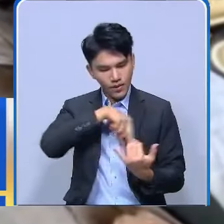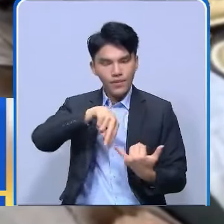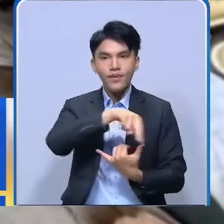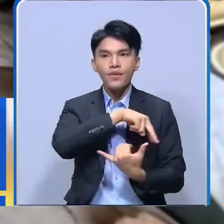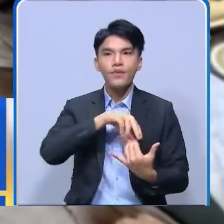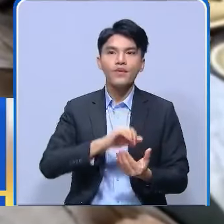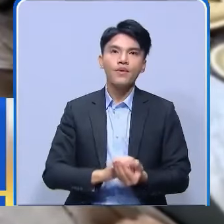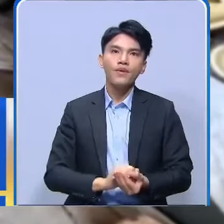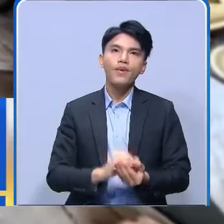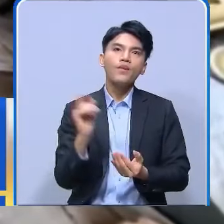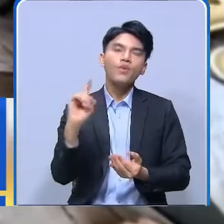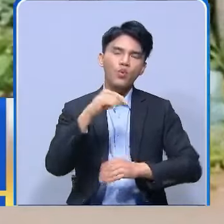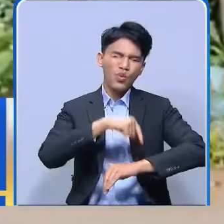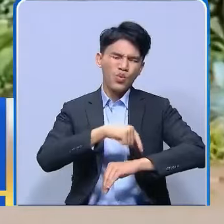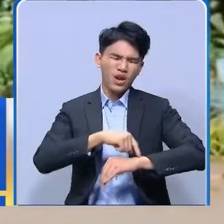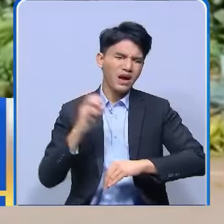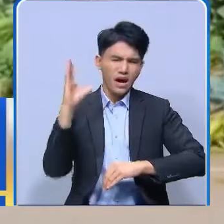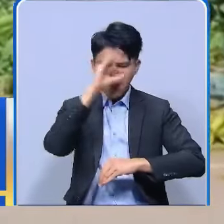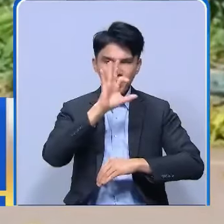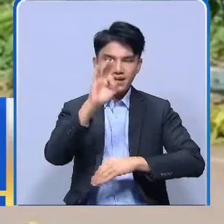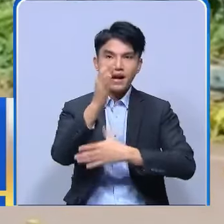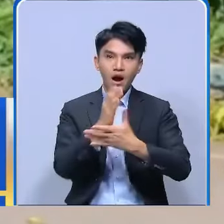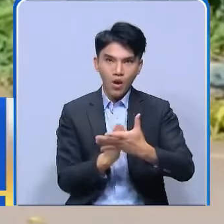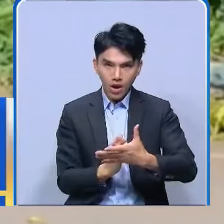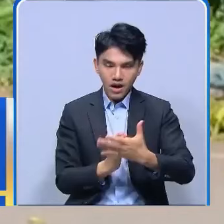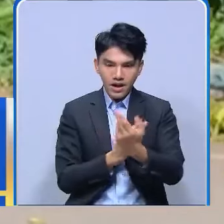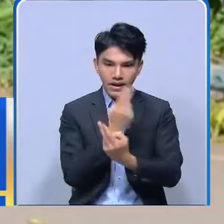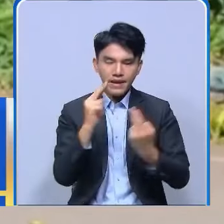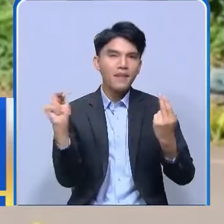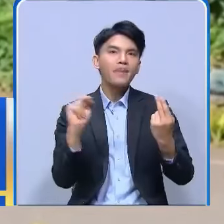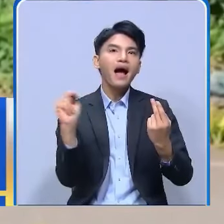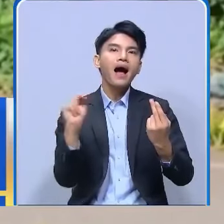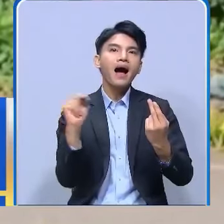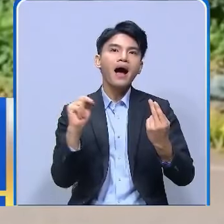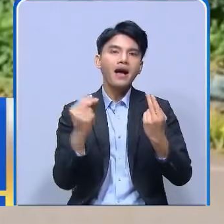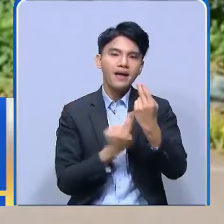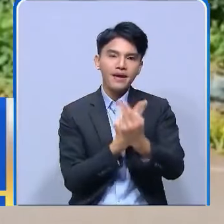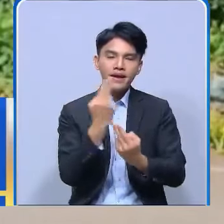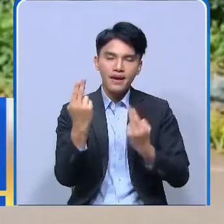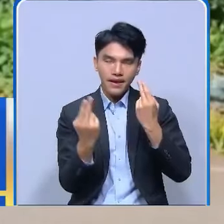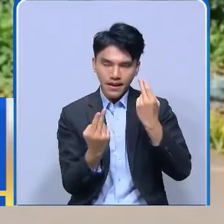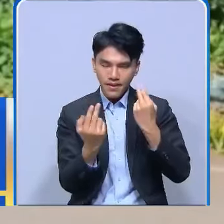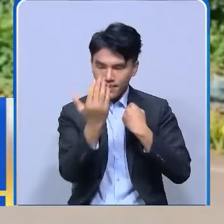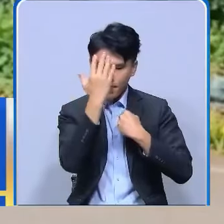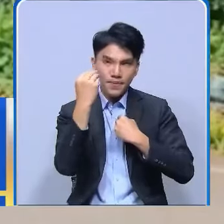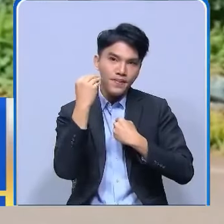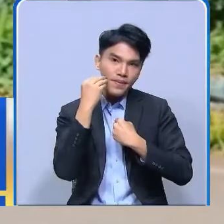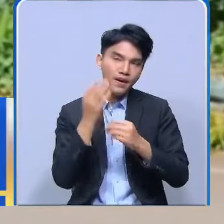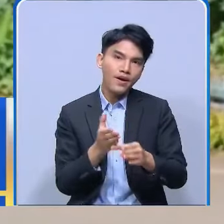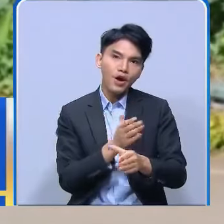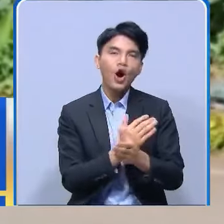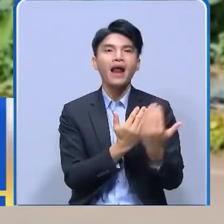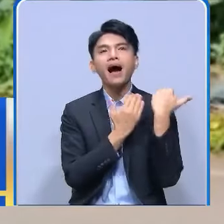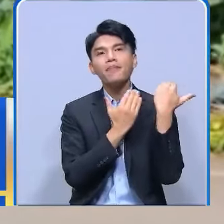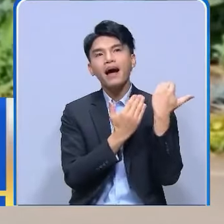ลวันเกิดเหตุเวลาประมาณ3ทุ่มครึ่งได้กลับมาจากเยี่ยมน้าโดยขี่รถของน้าชายมาจอดไว้หน้าบ้านก่อนเข้าไปอาบน้ำหลังบ้